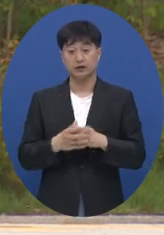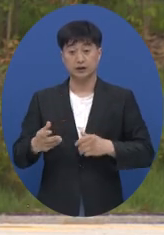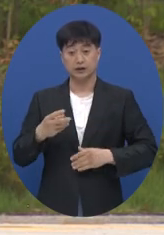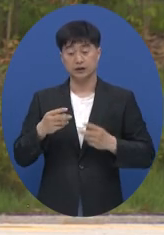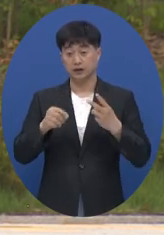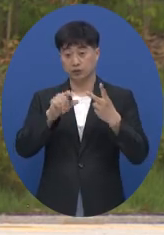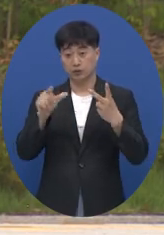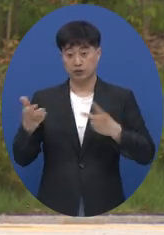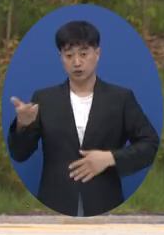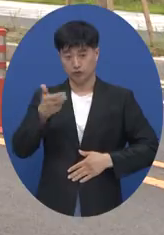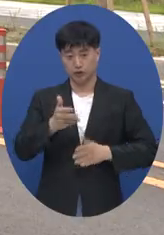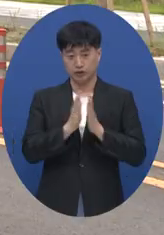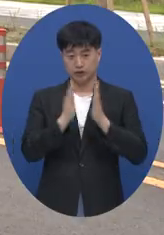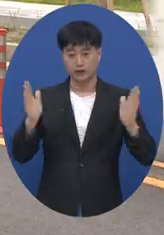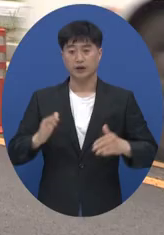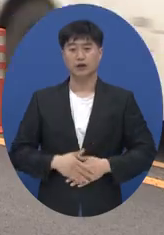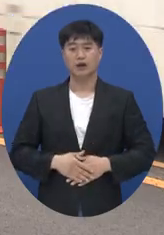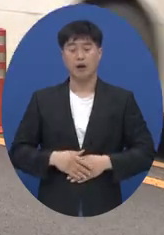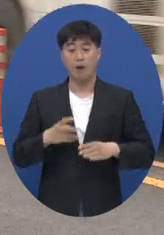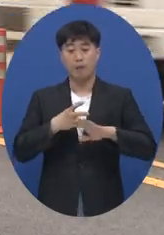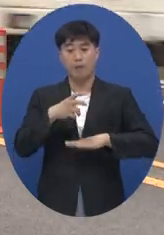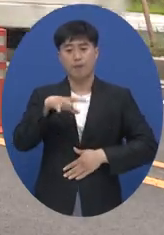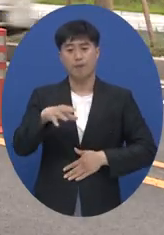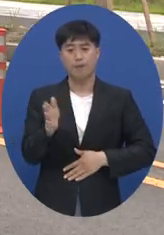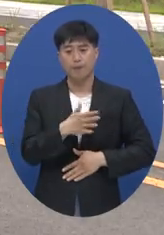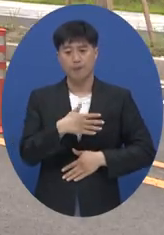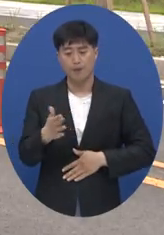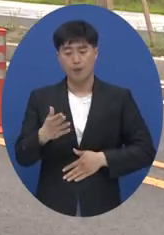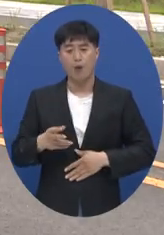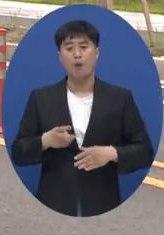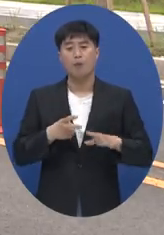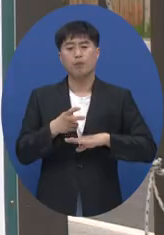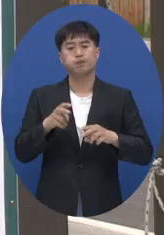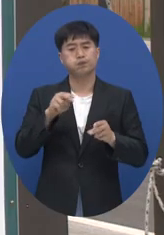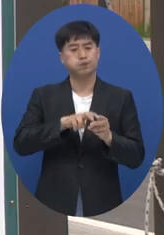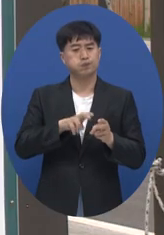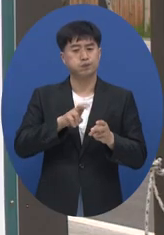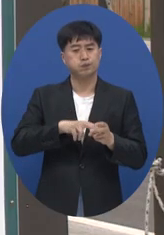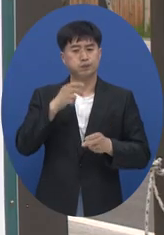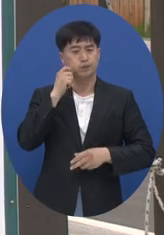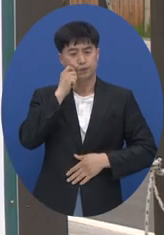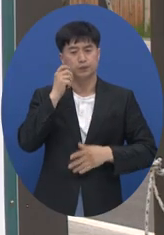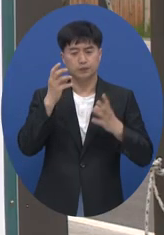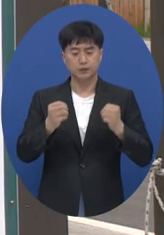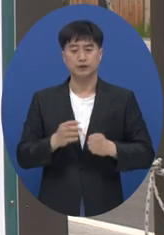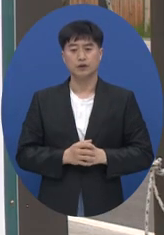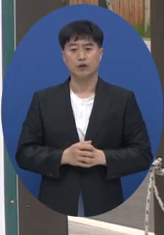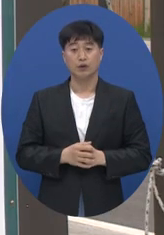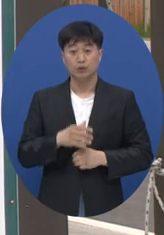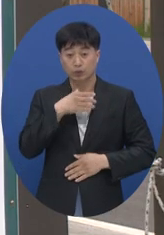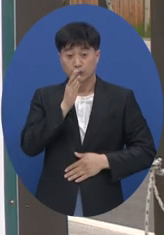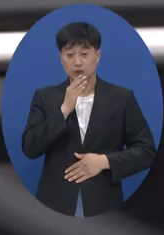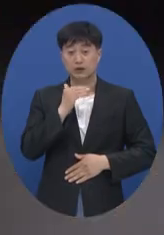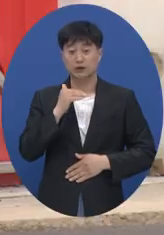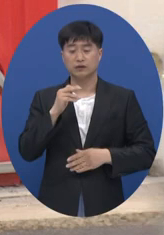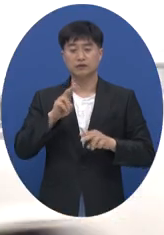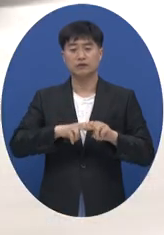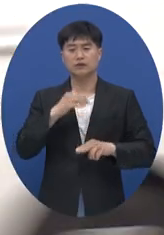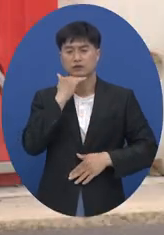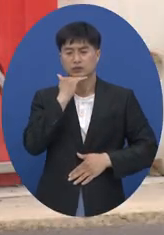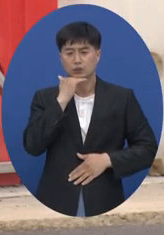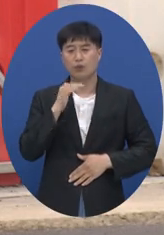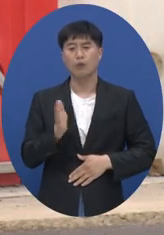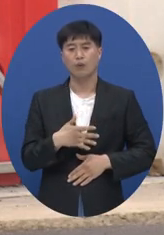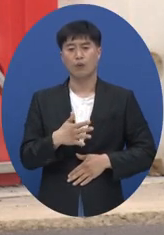시작된 아파트입니다 버스 정류장이 없어 주민들은 버스를 놓치기 일쑤 어르신들의 경우 앉아서 기다릴 때